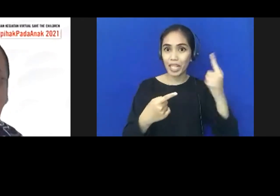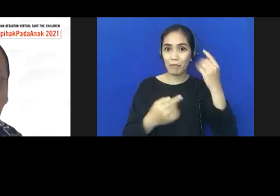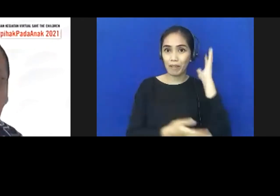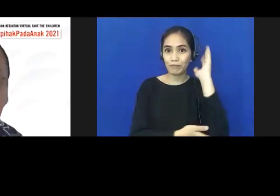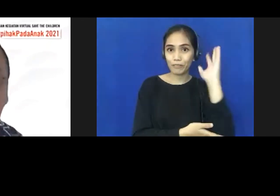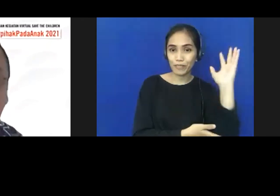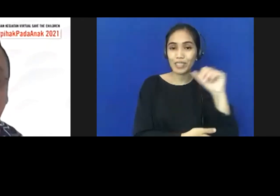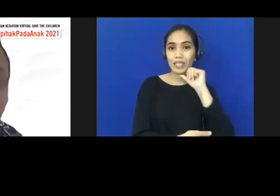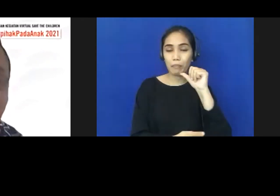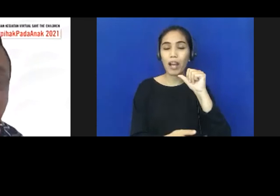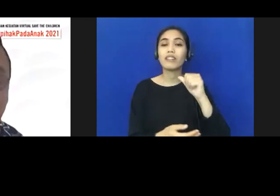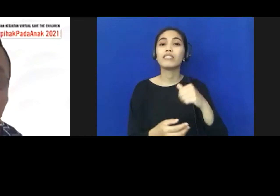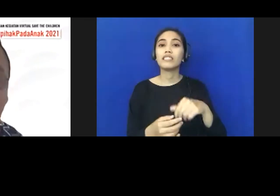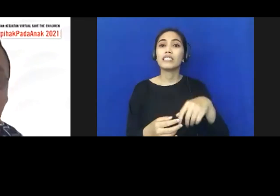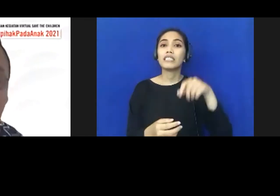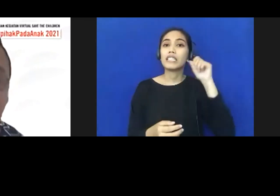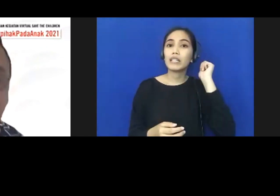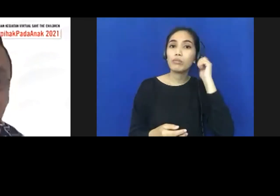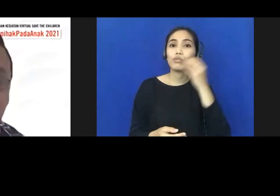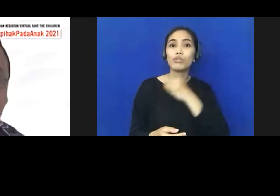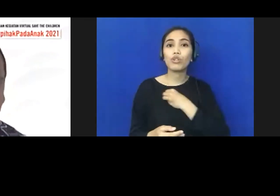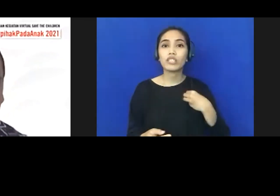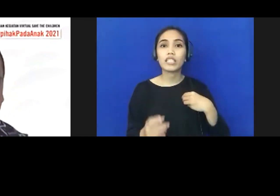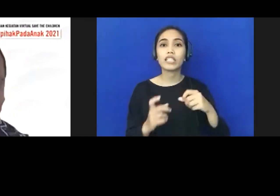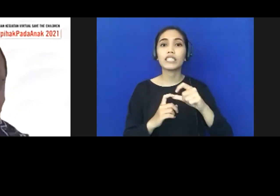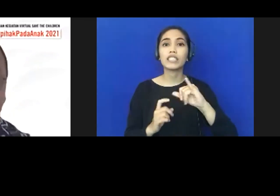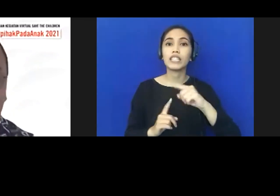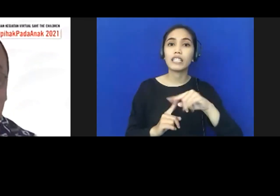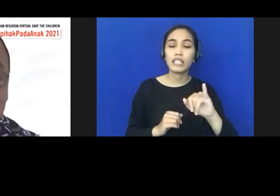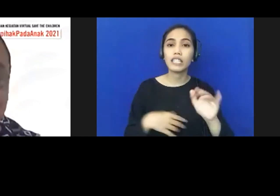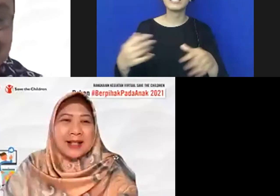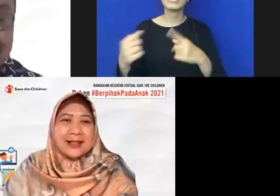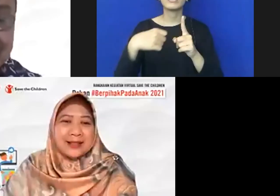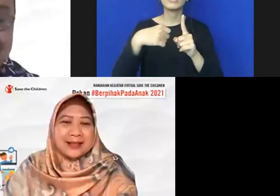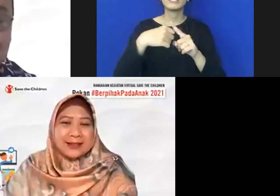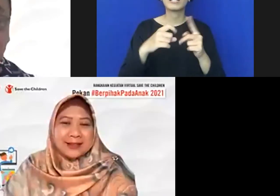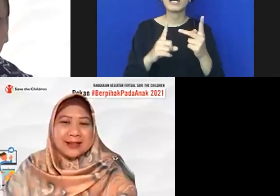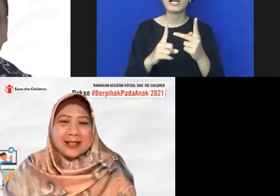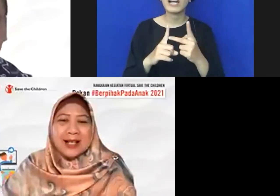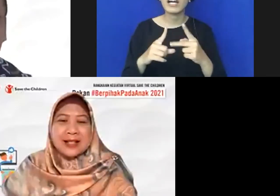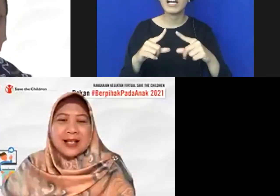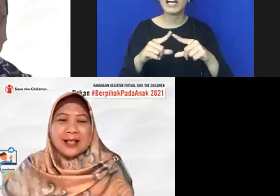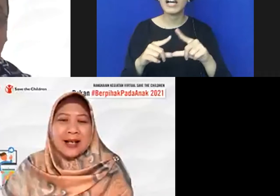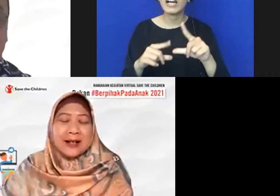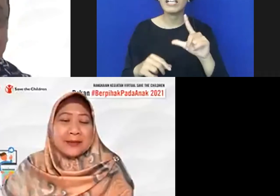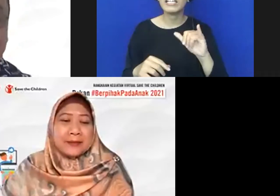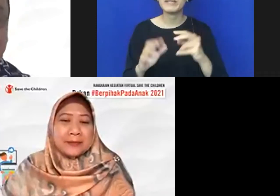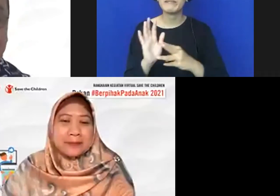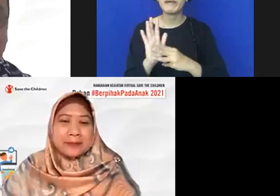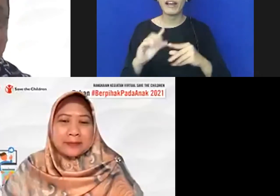Ibu Dr. Siti Kalimah. Ya, Assalamualaikum Mas Bram, Bapak Ibu sekalian. Waalaikumsalam Ibu. Sehat